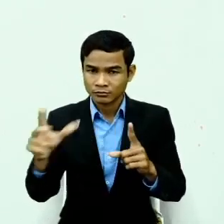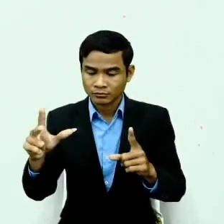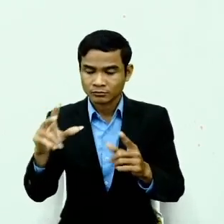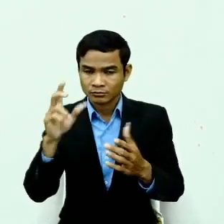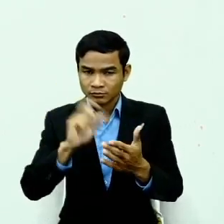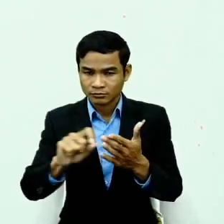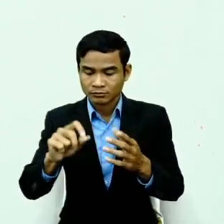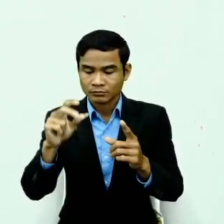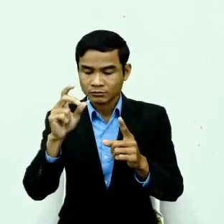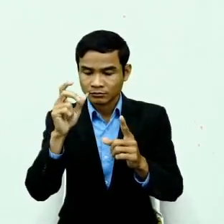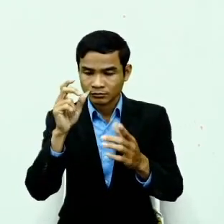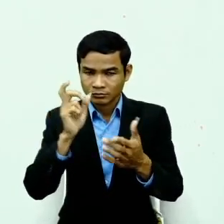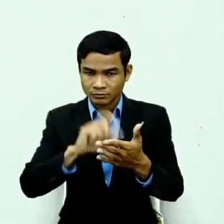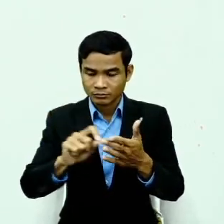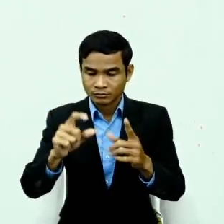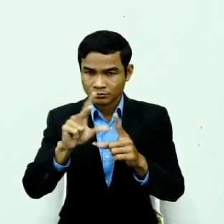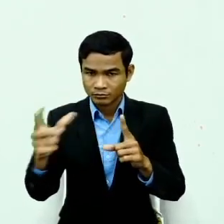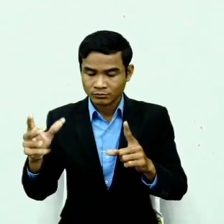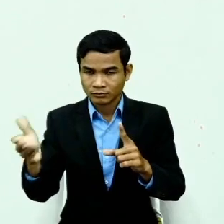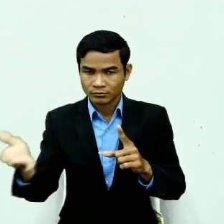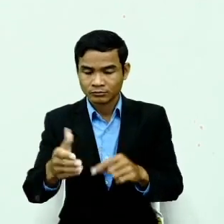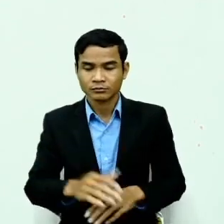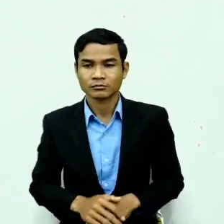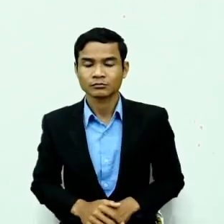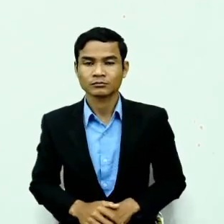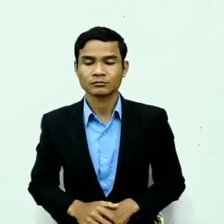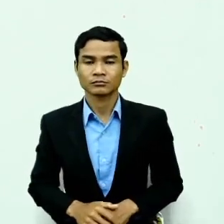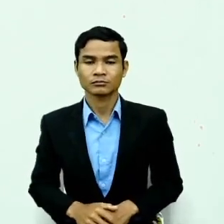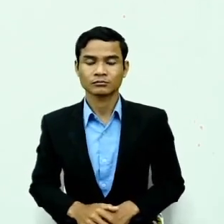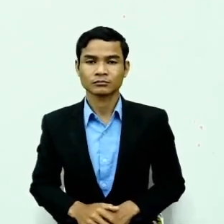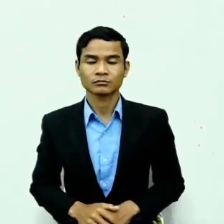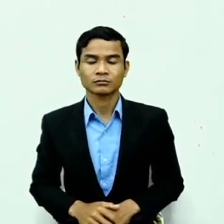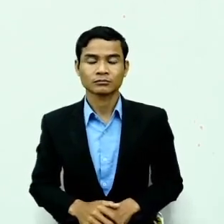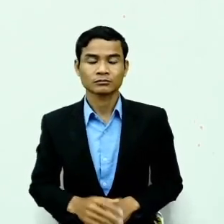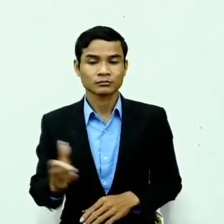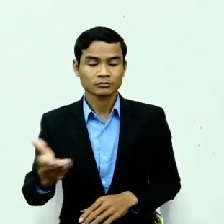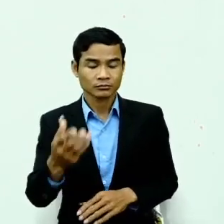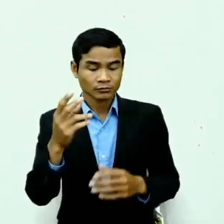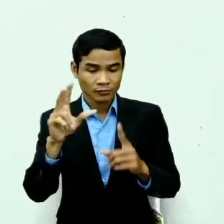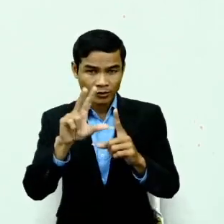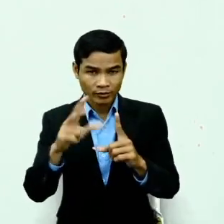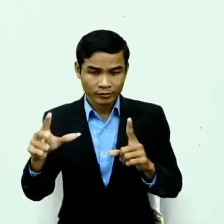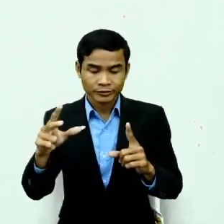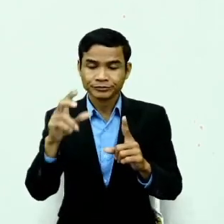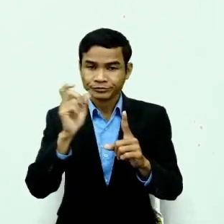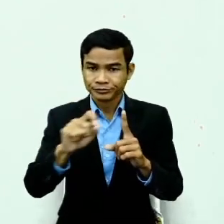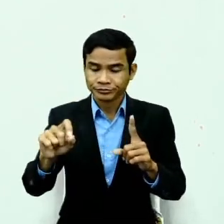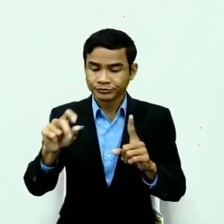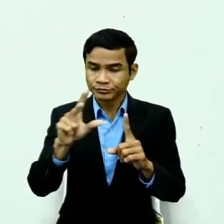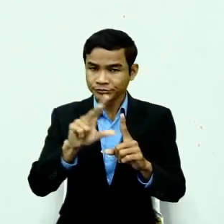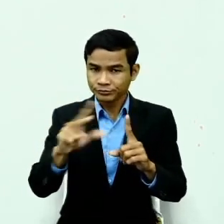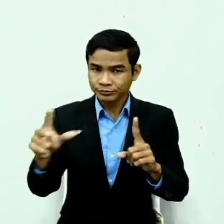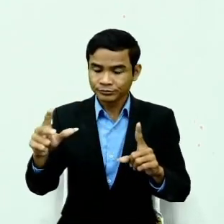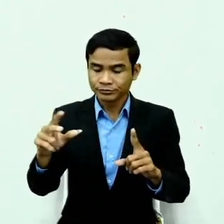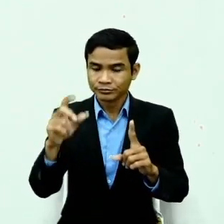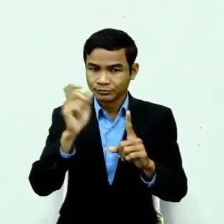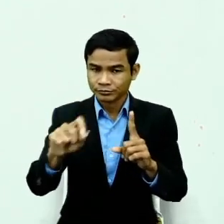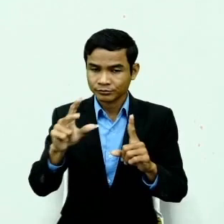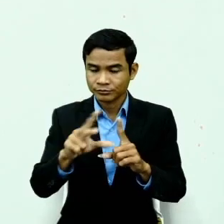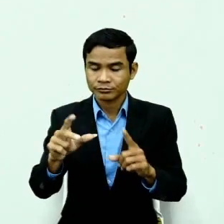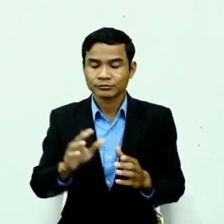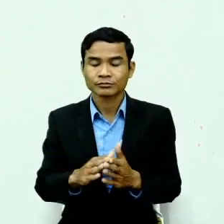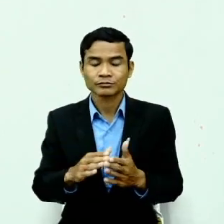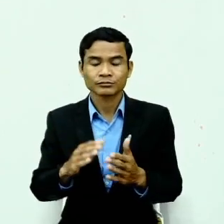đập bay sao sẽ clear nè con cha con chọn đàm bàn toa cha con sao sẽ clear